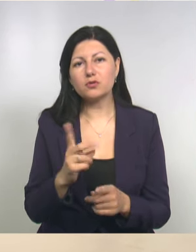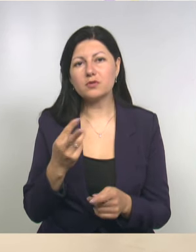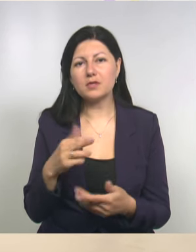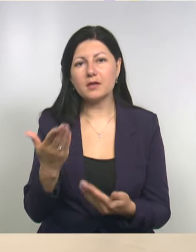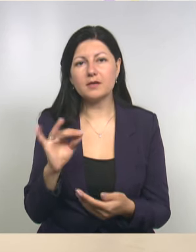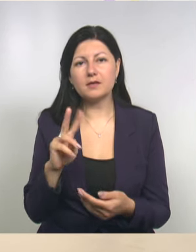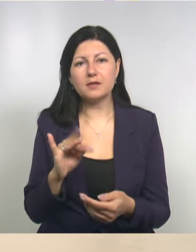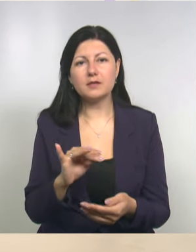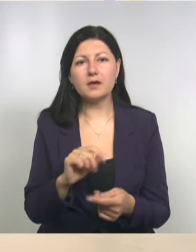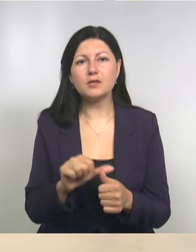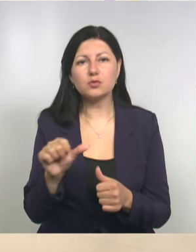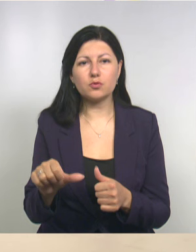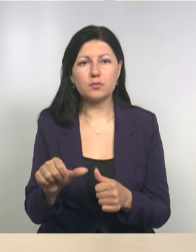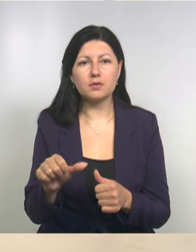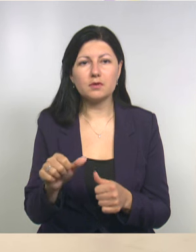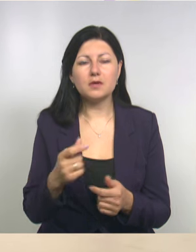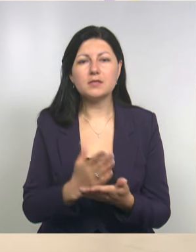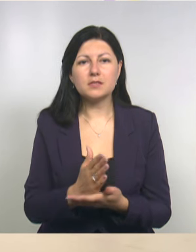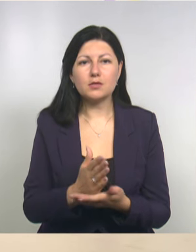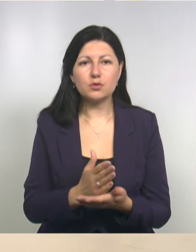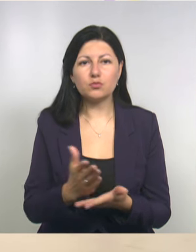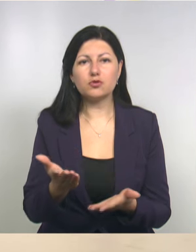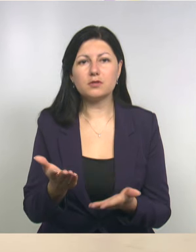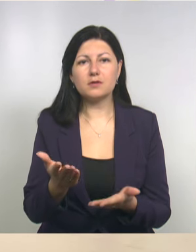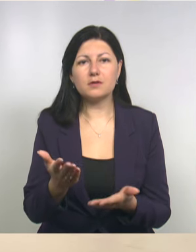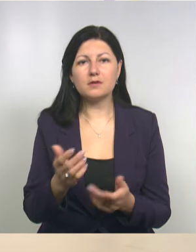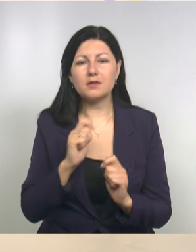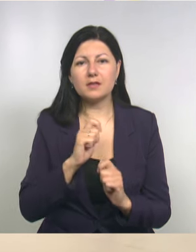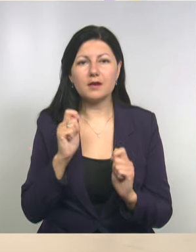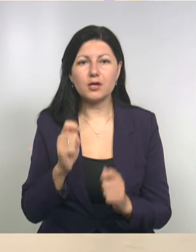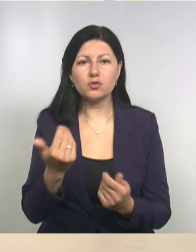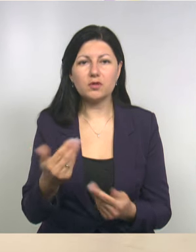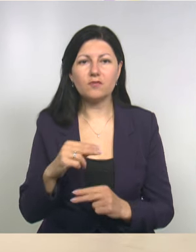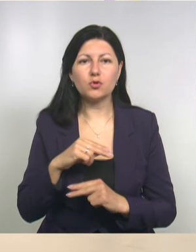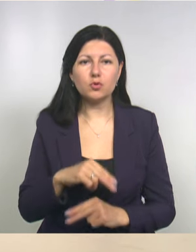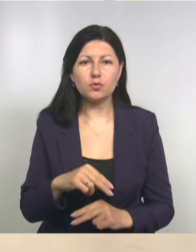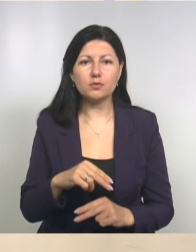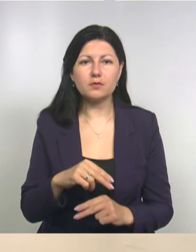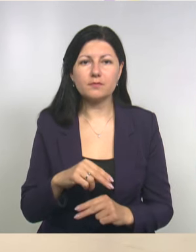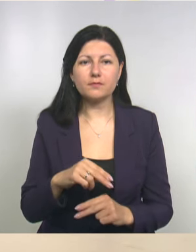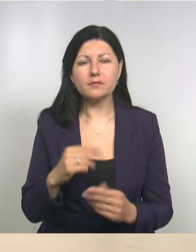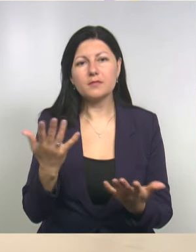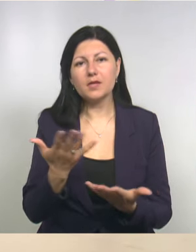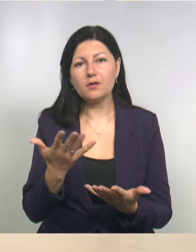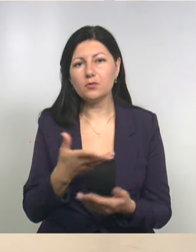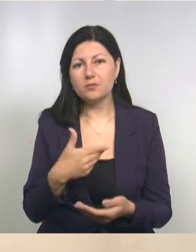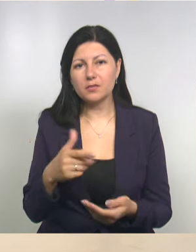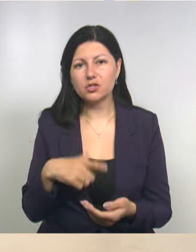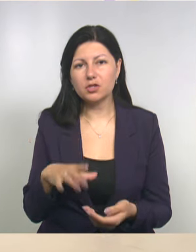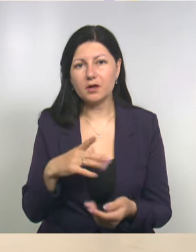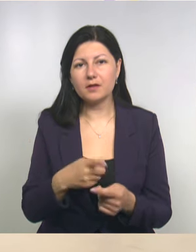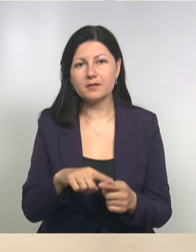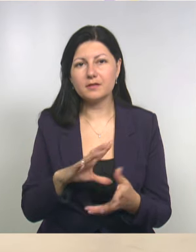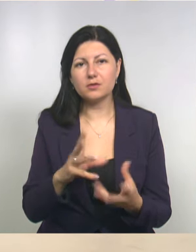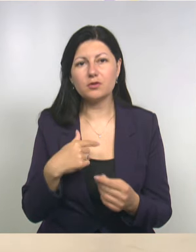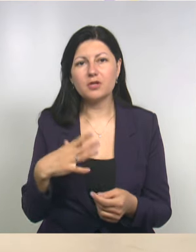особенно это абсолютно заслуженный, награжденный его труд, который мы ждали, этот результат.